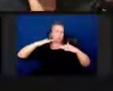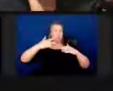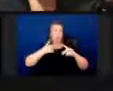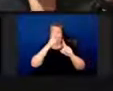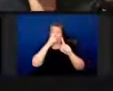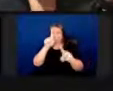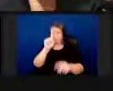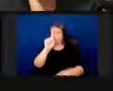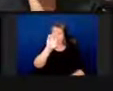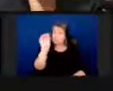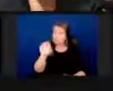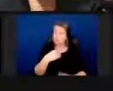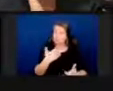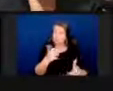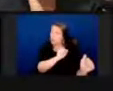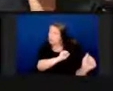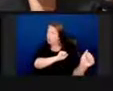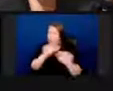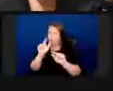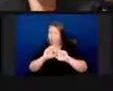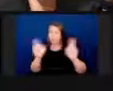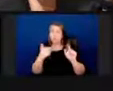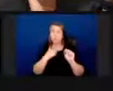طبعا 100% نحن